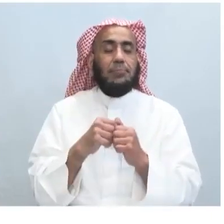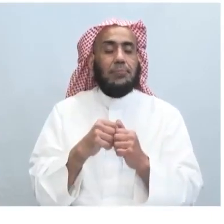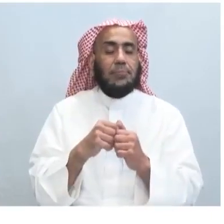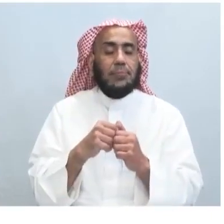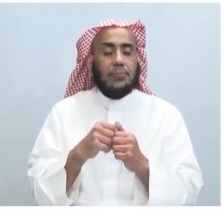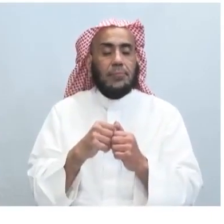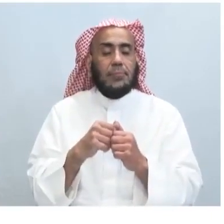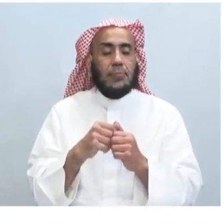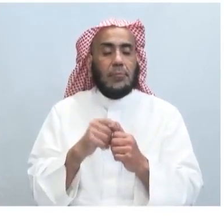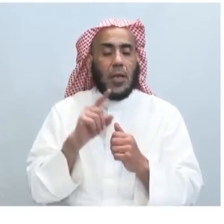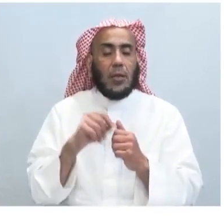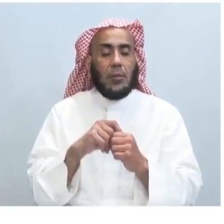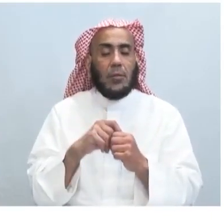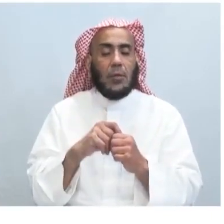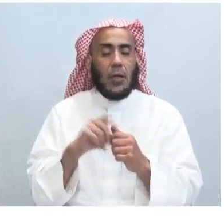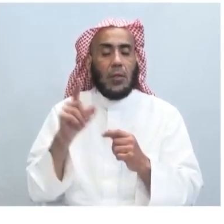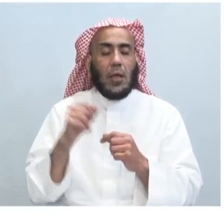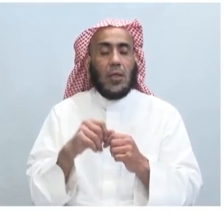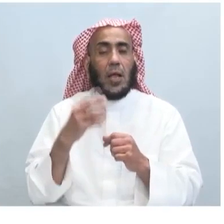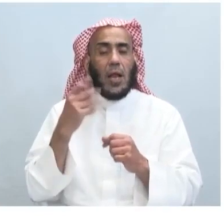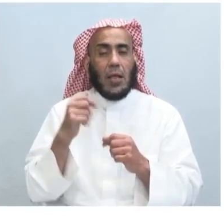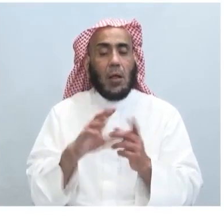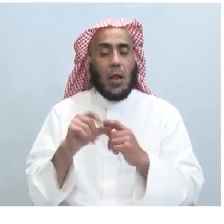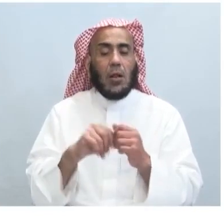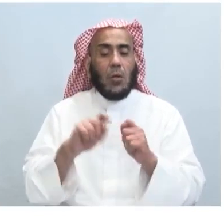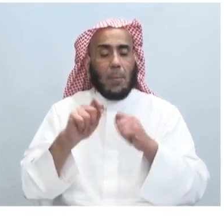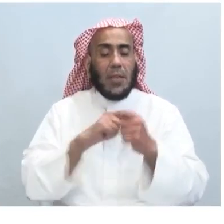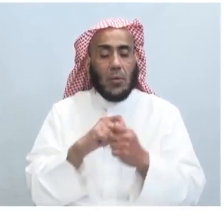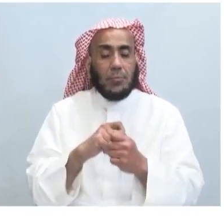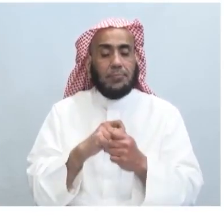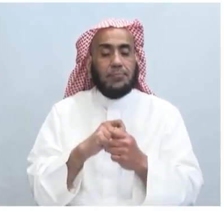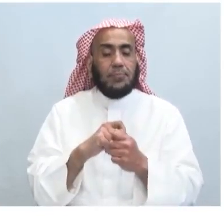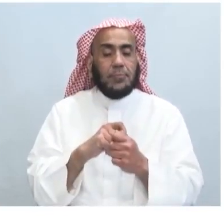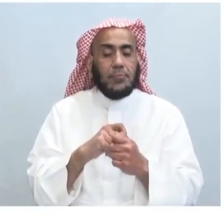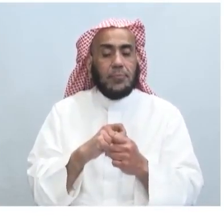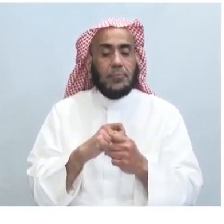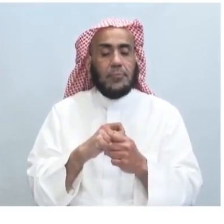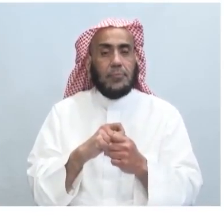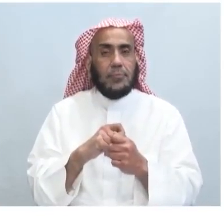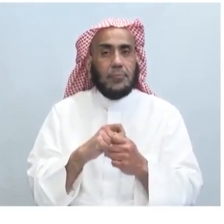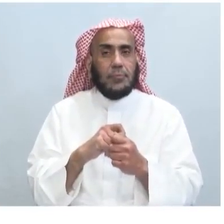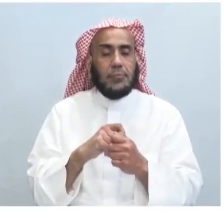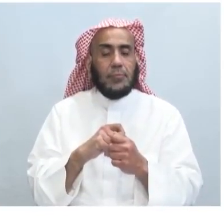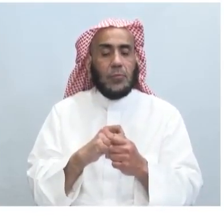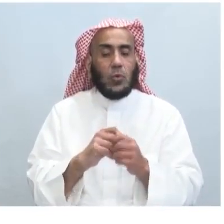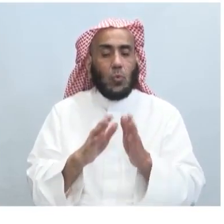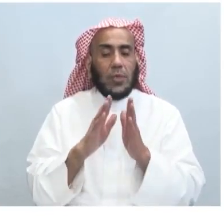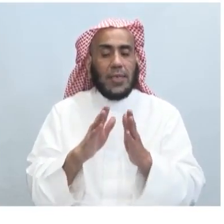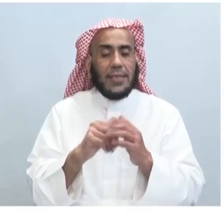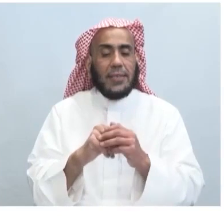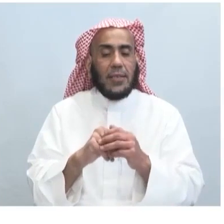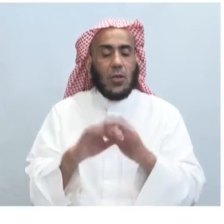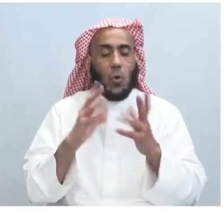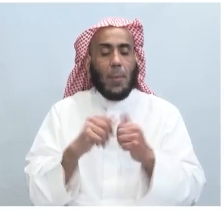ا لاحظ هذه هي القيمه الان قمنا بالتعويض طبعا قال ا هو تركيز